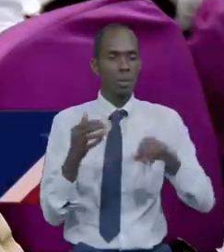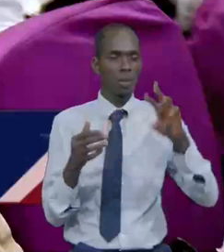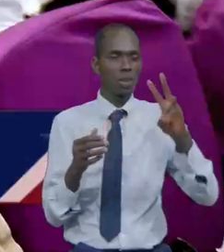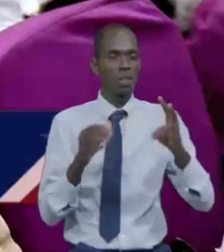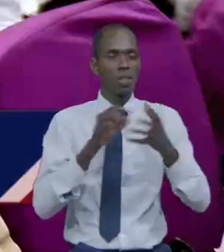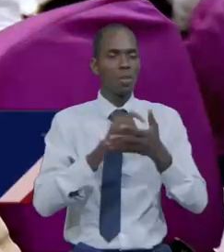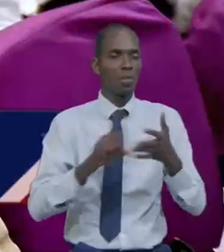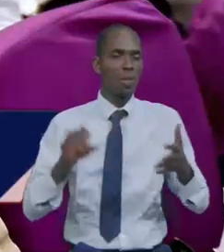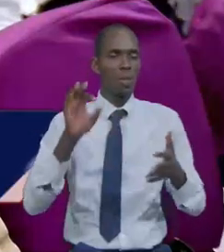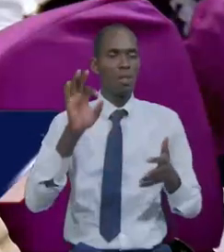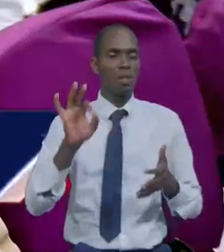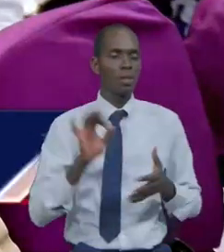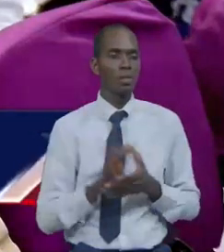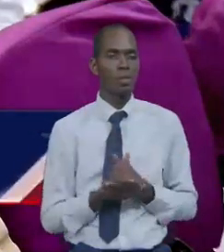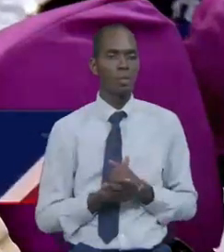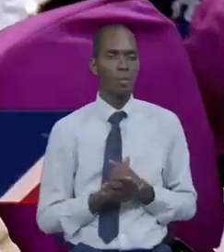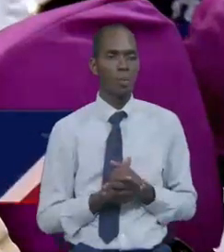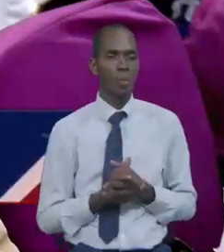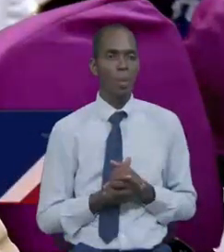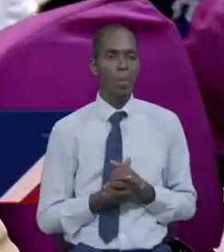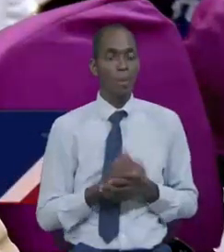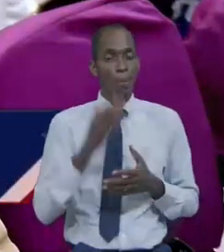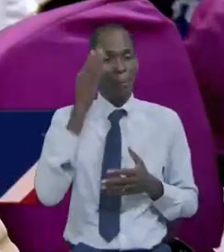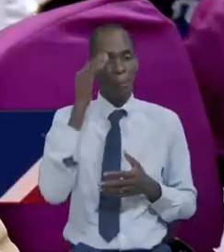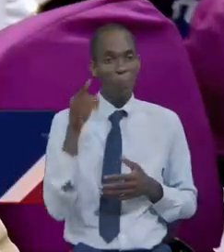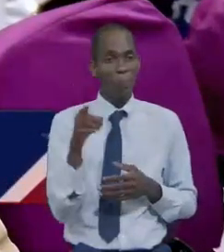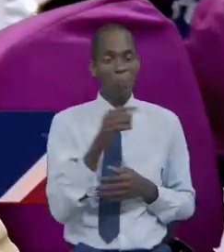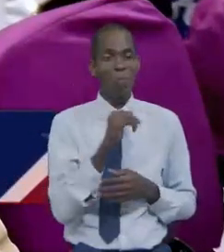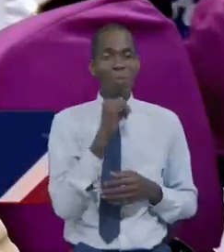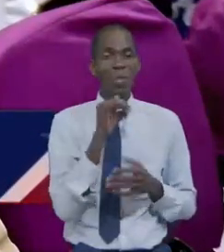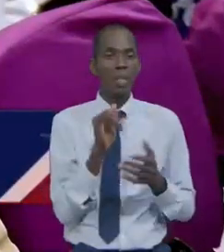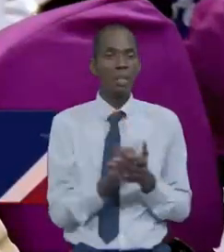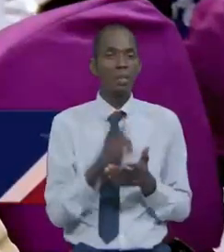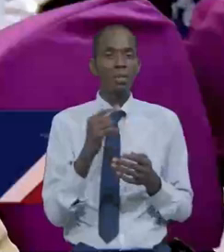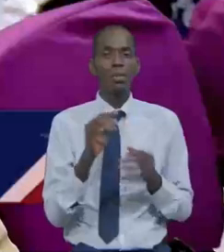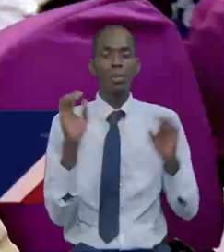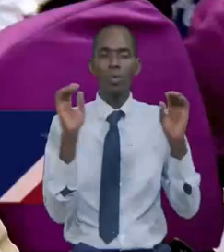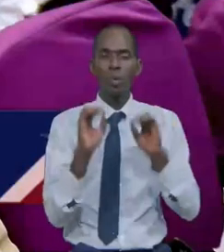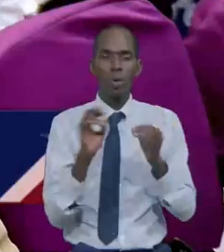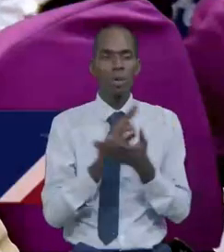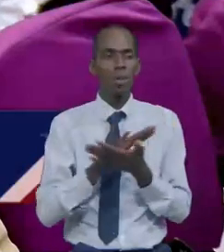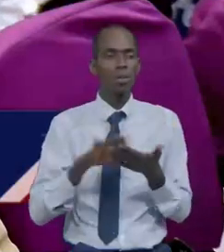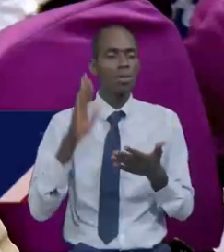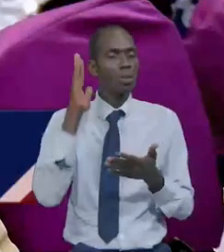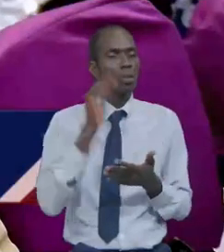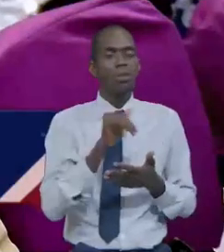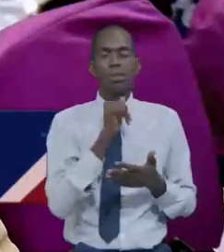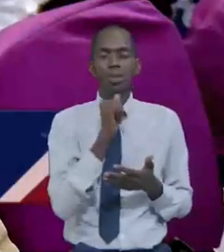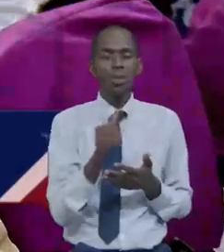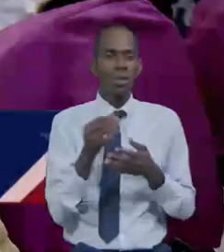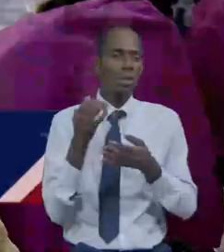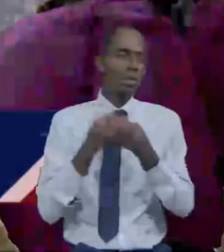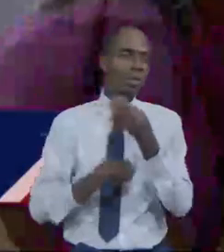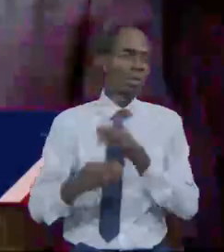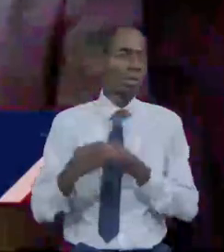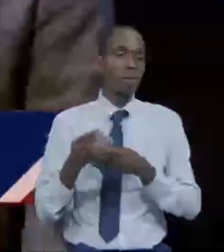6, verset 9. Ne savez-vous pas que les injustes n'hériteront point